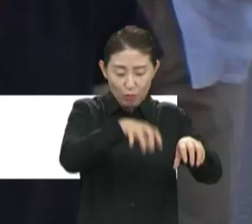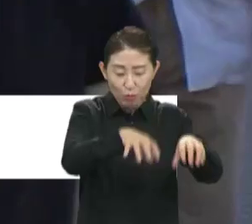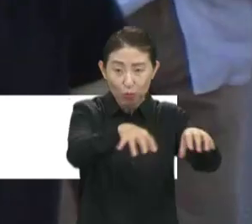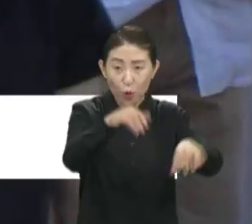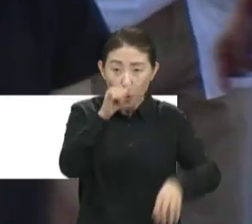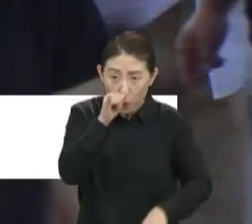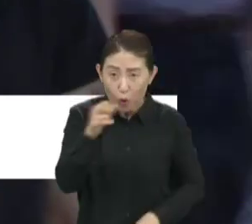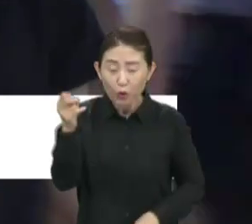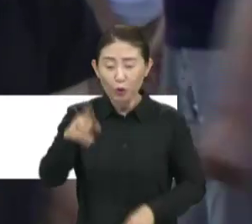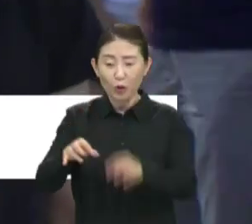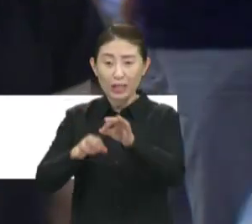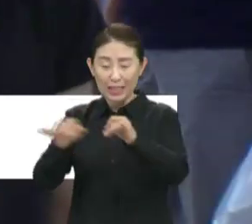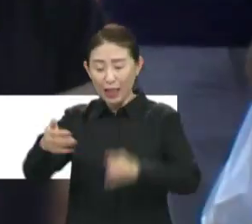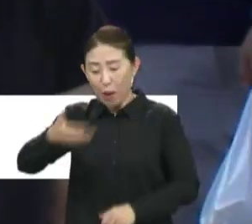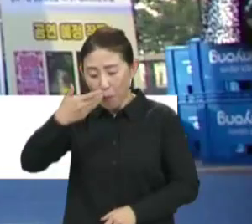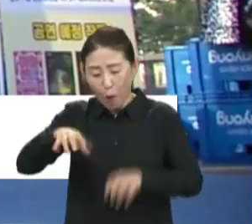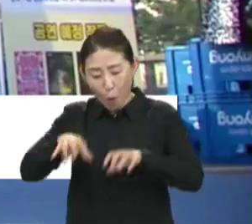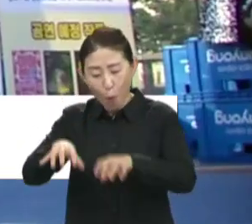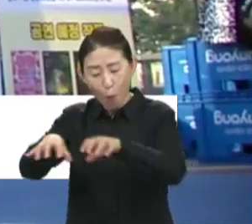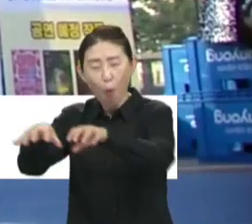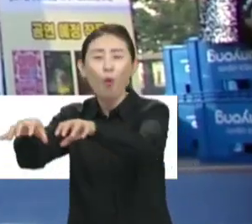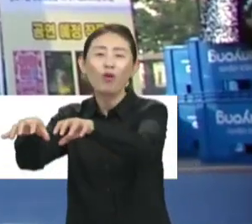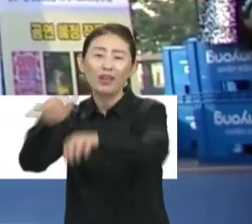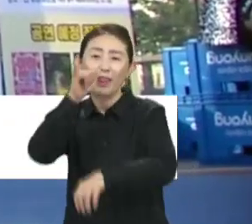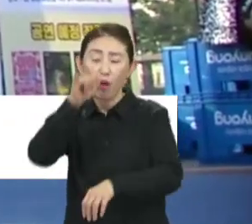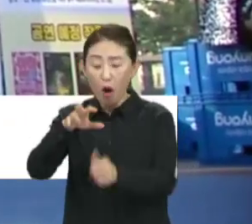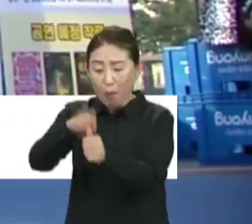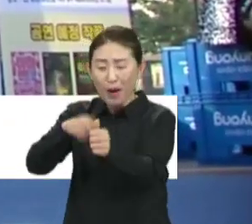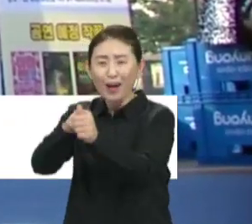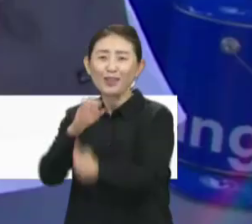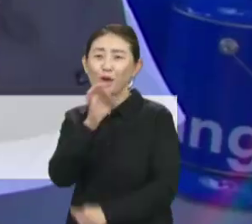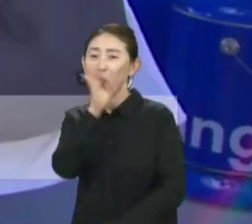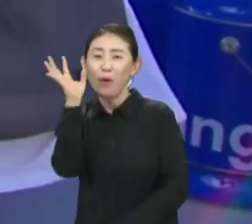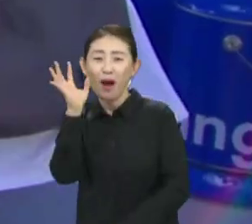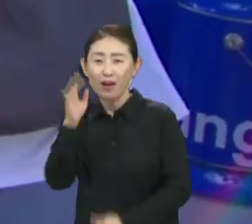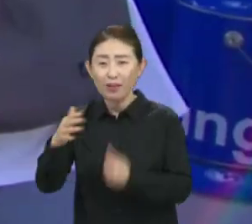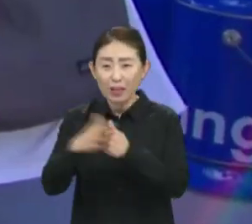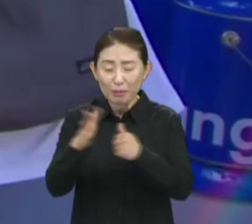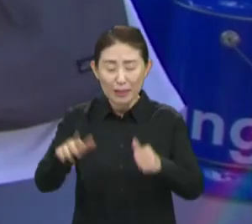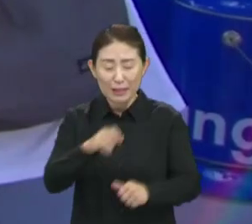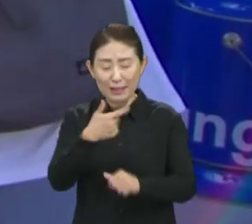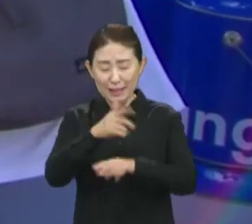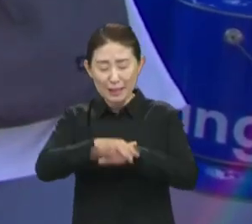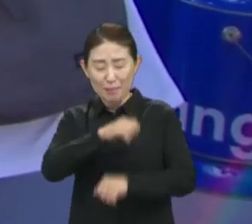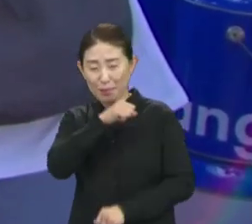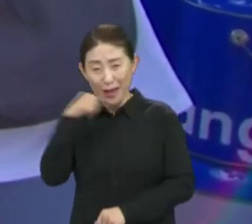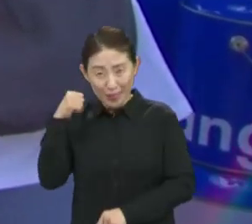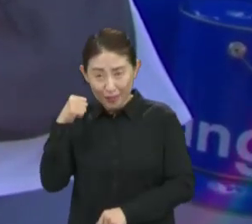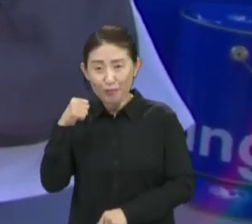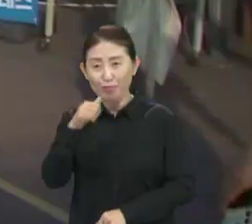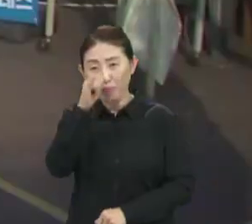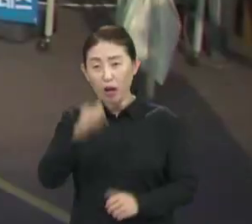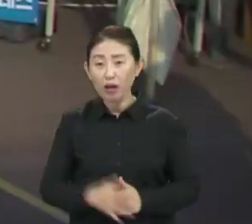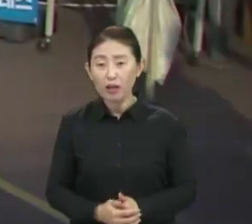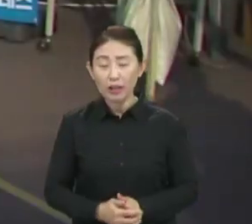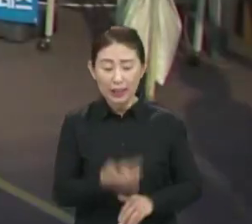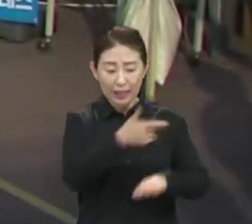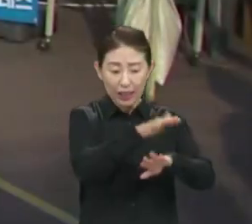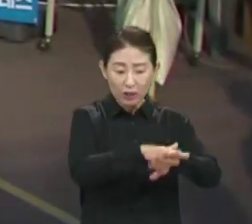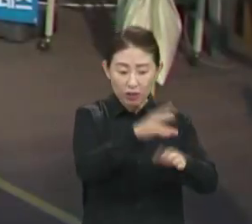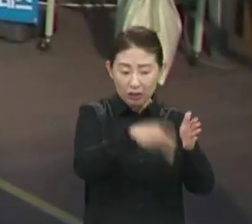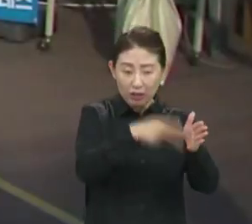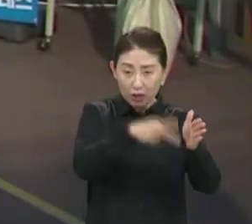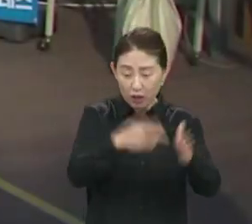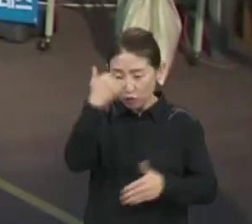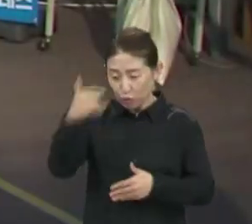주관하는 바가지 요금 없는 먹거리존도 함께 열려 대전의 맛을 선사한다는 계획 입니다. 대전역에서 옛 충남도청, 인근